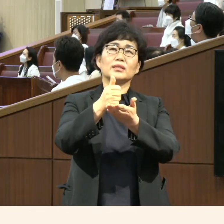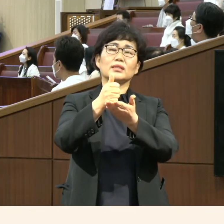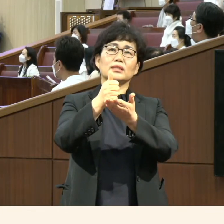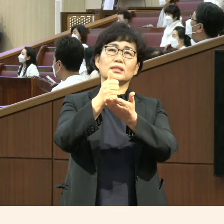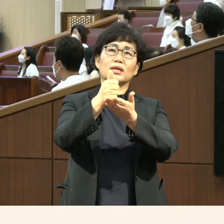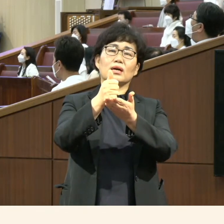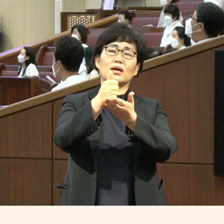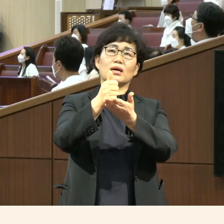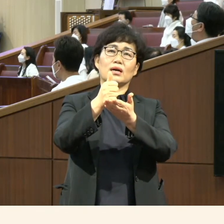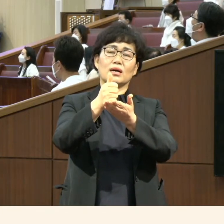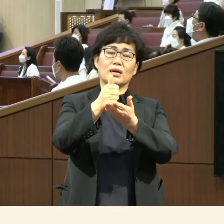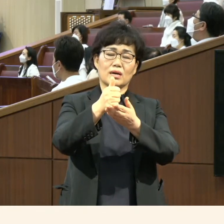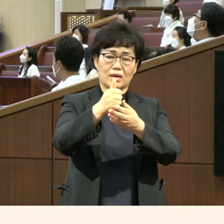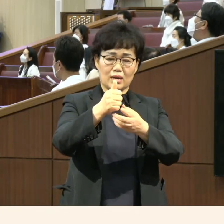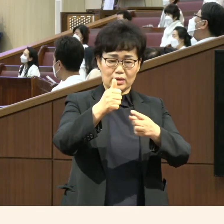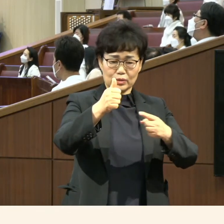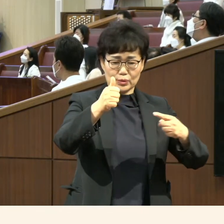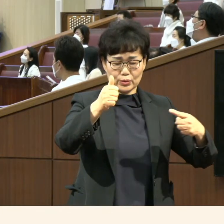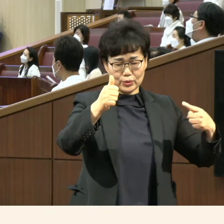메시아